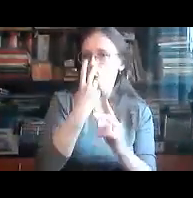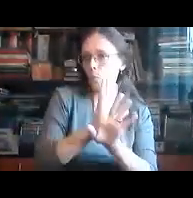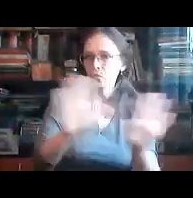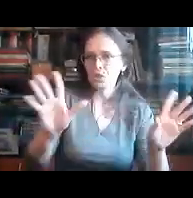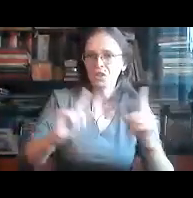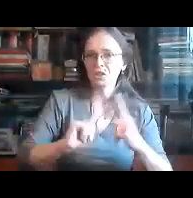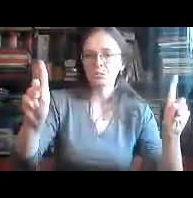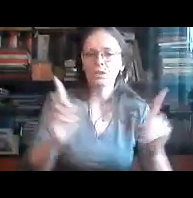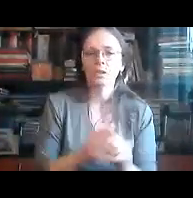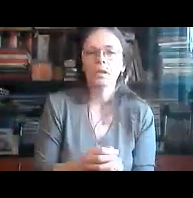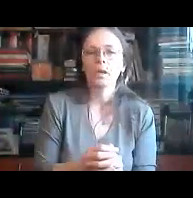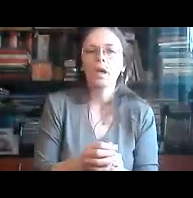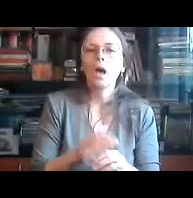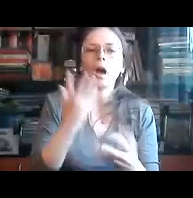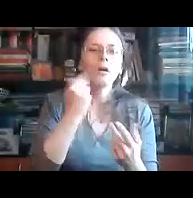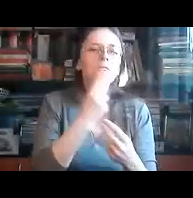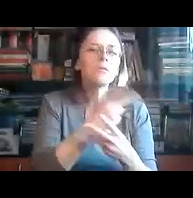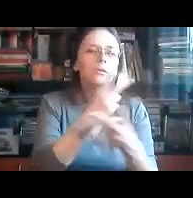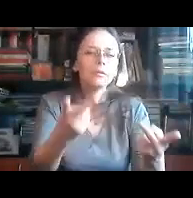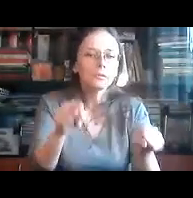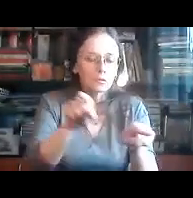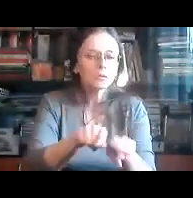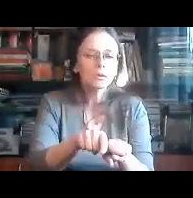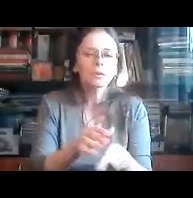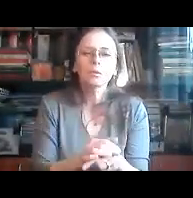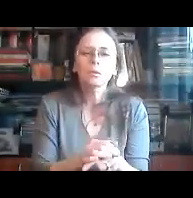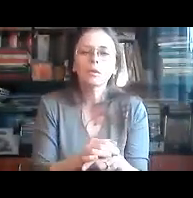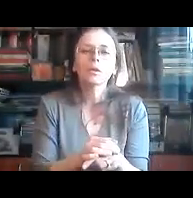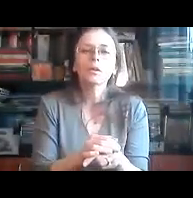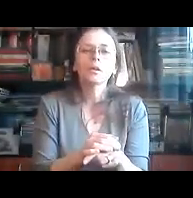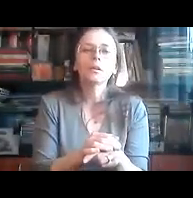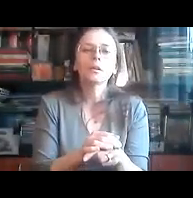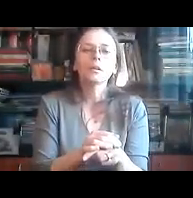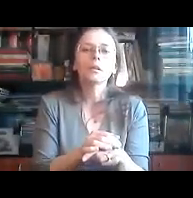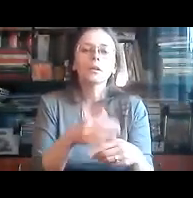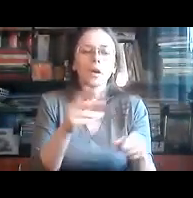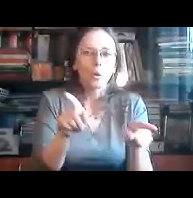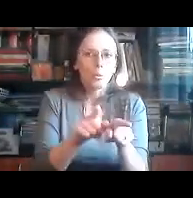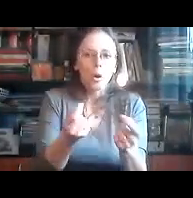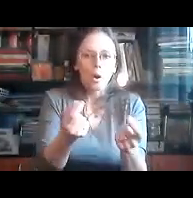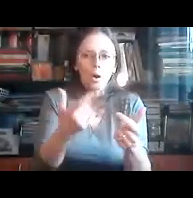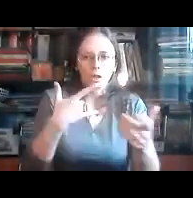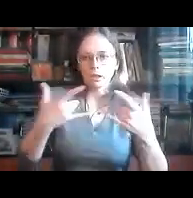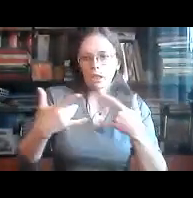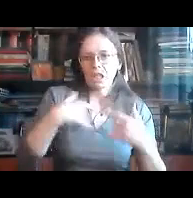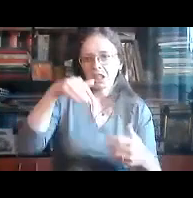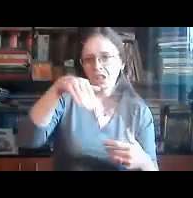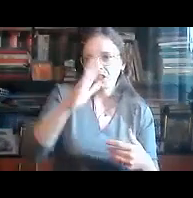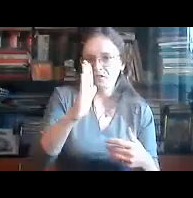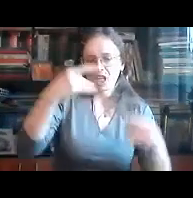вот такой театр телевидения, был популярен как бы и в давние часы, в советские времена. Когда я приехал в